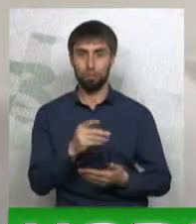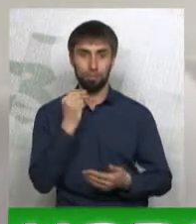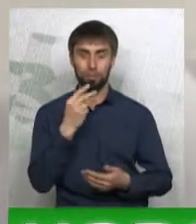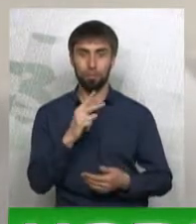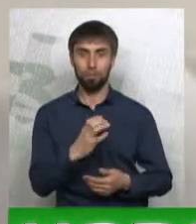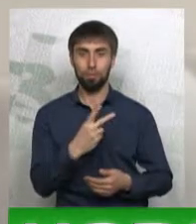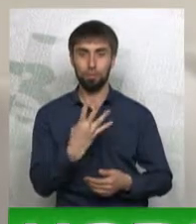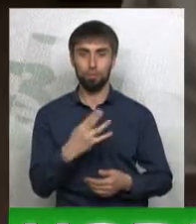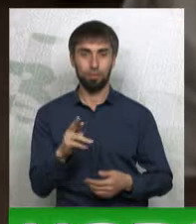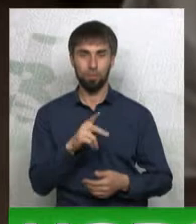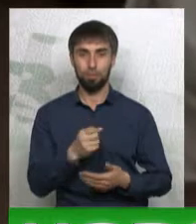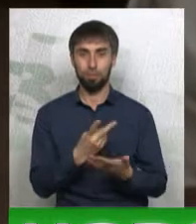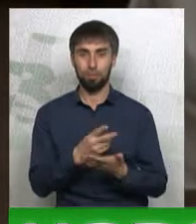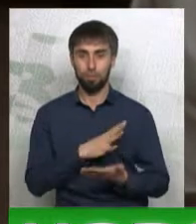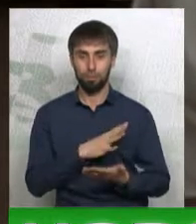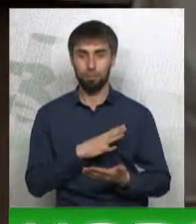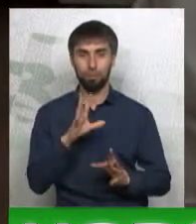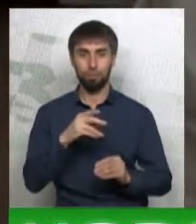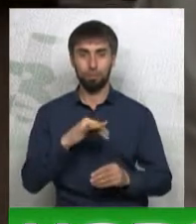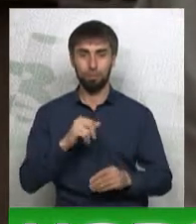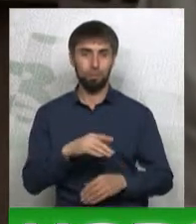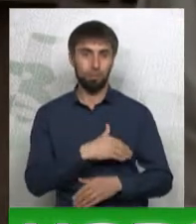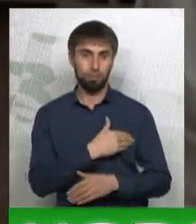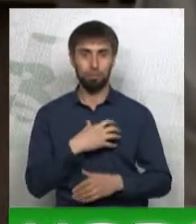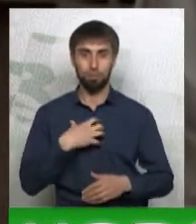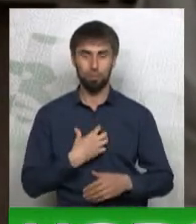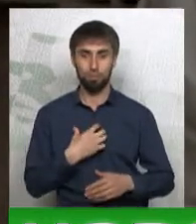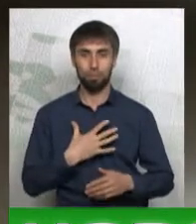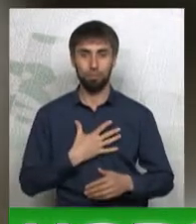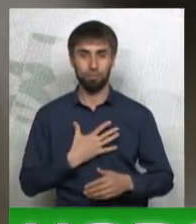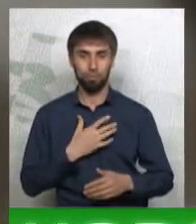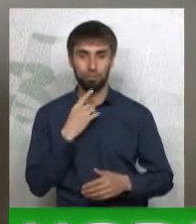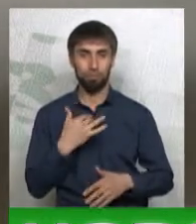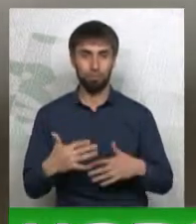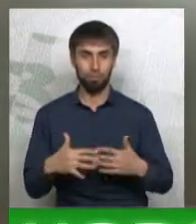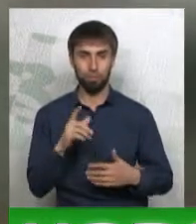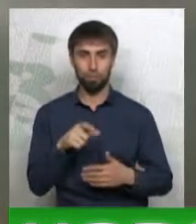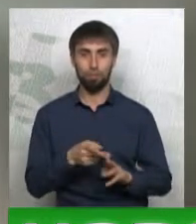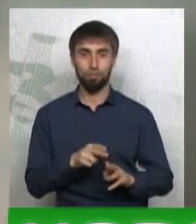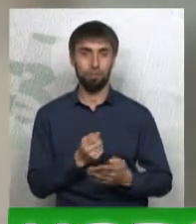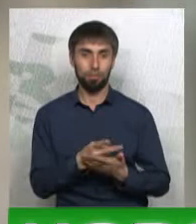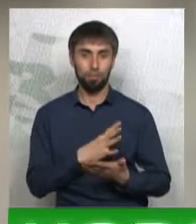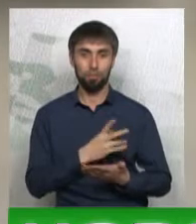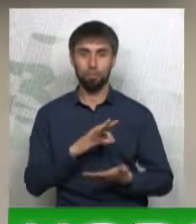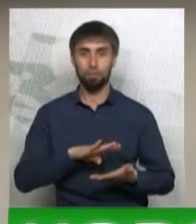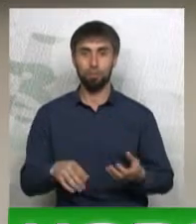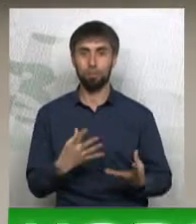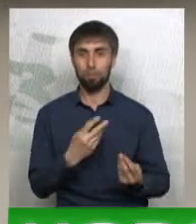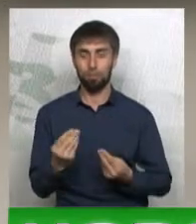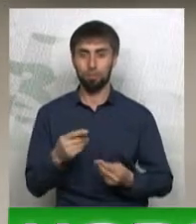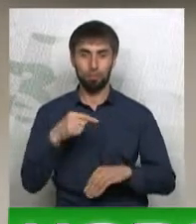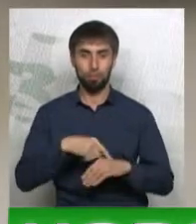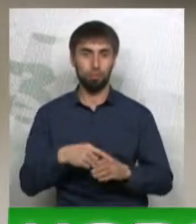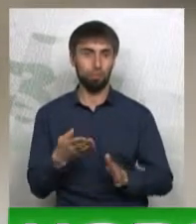января поступил в экстренном порядке. Все симптомы, а это температура, кашель, одышка и слабость, перевел на простуду. Вот только спустя несколько дней